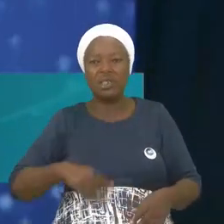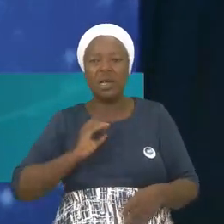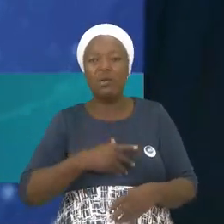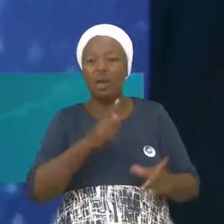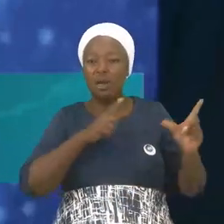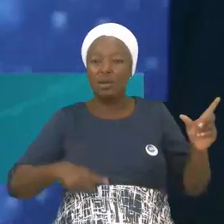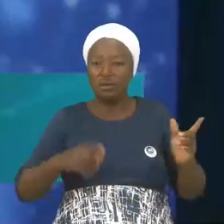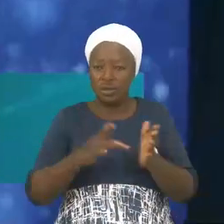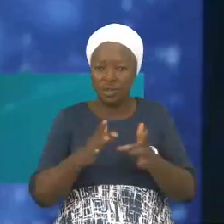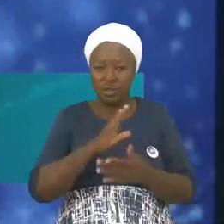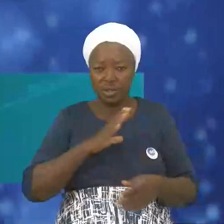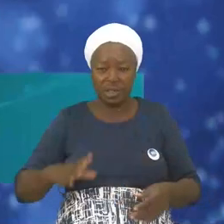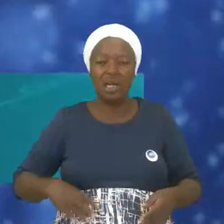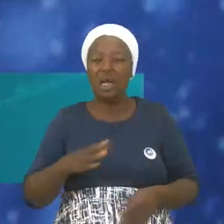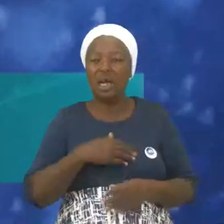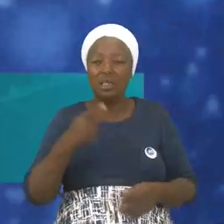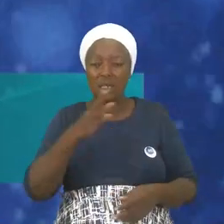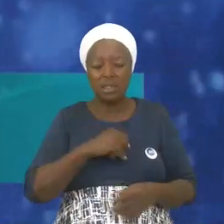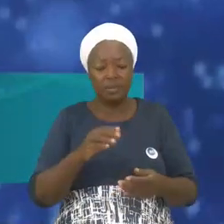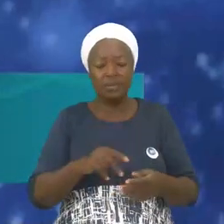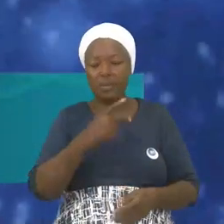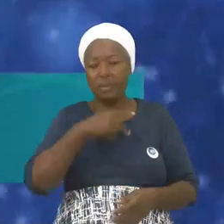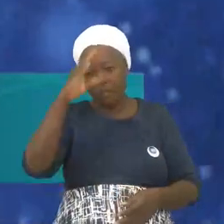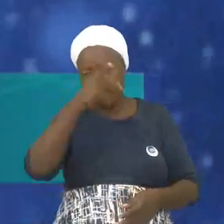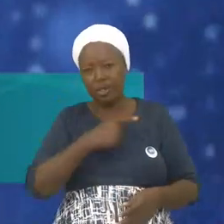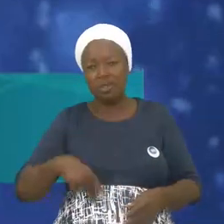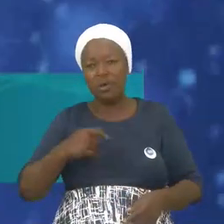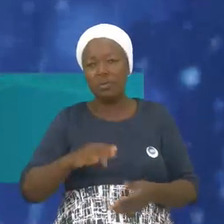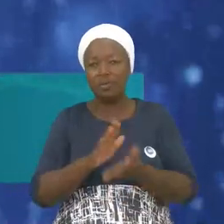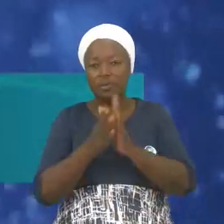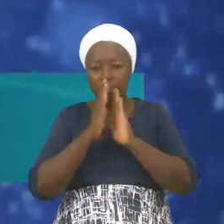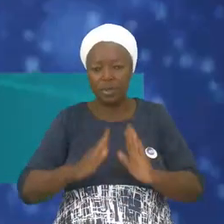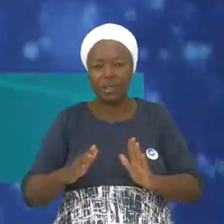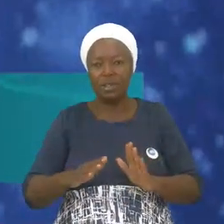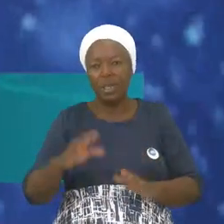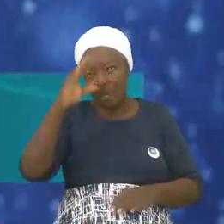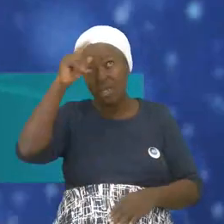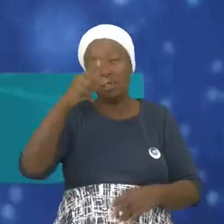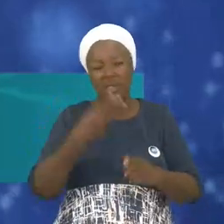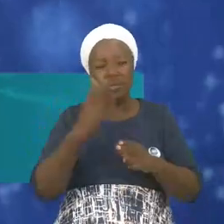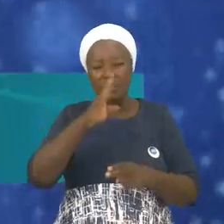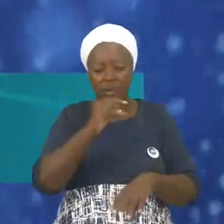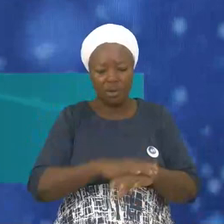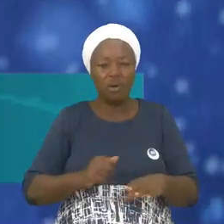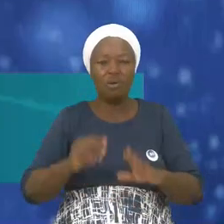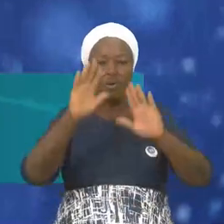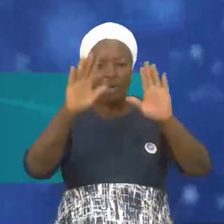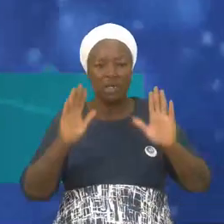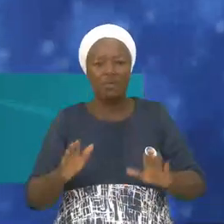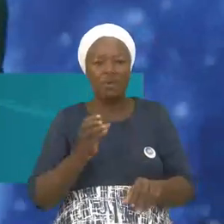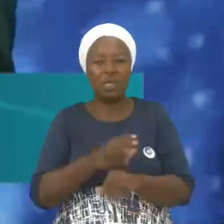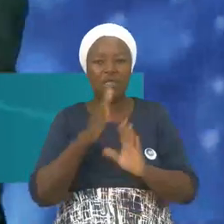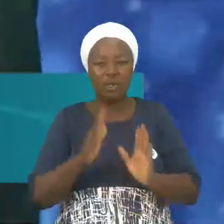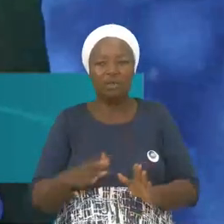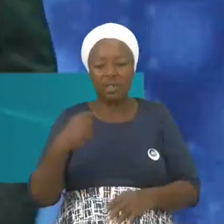le prince des princes, notre Seigneur Jésus-Christ. Et s'il y a le prince de paix, son nom sera